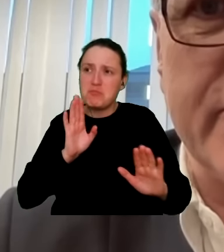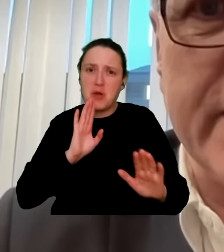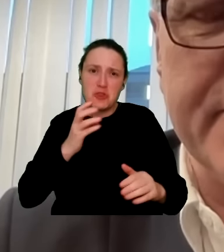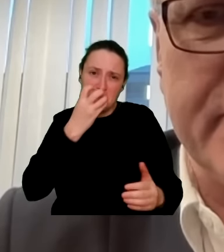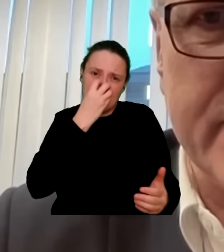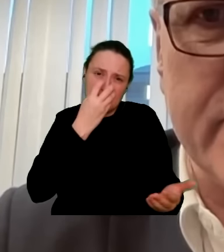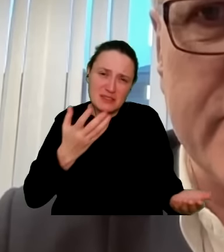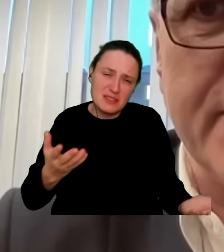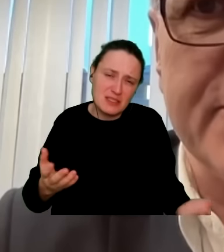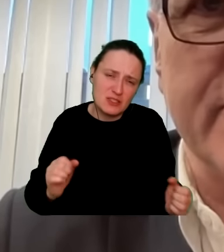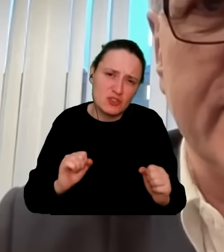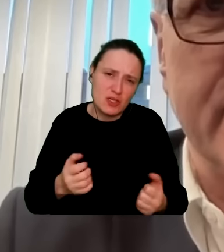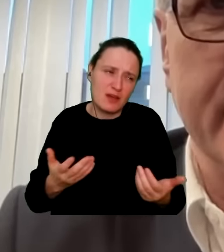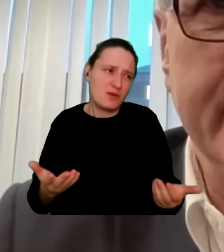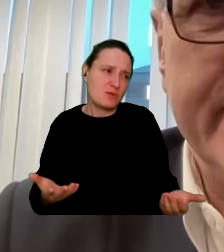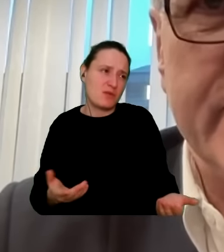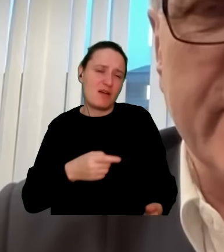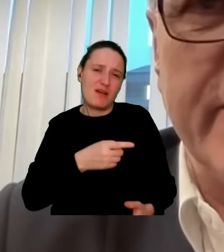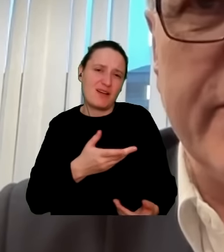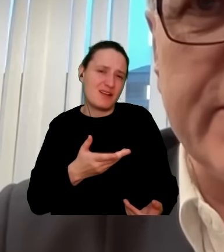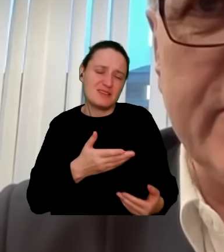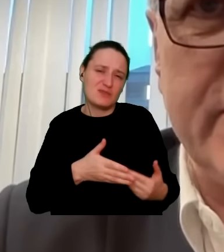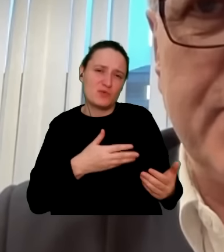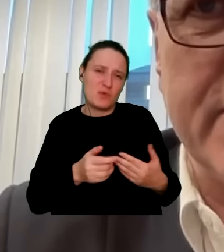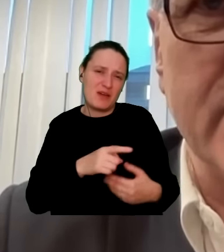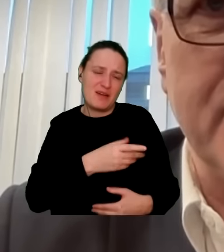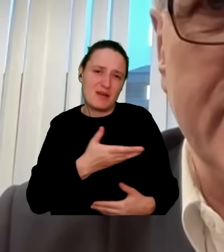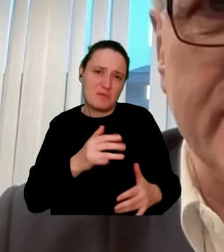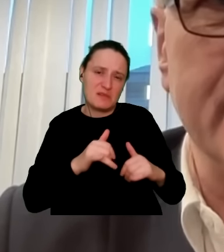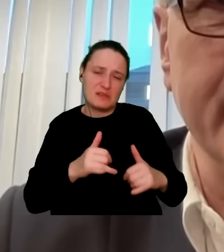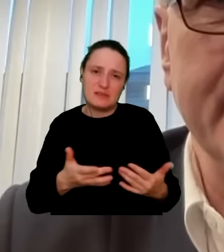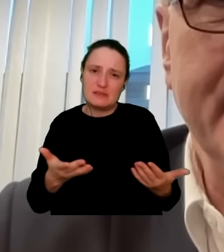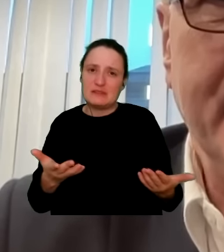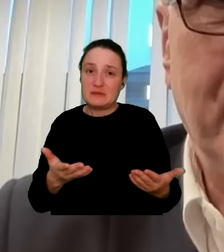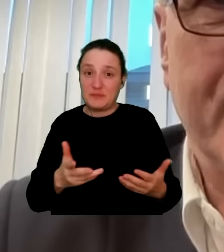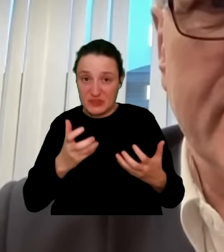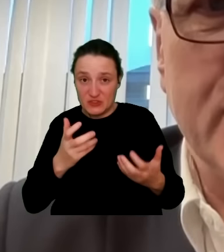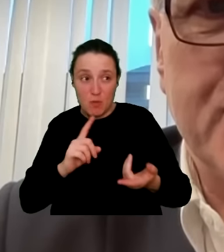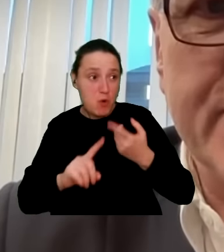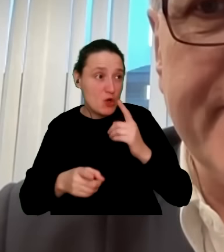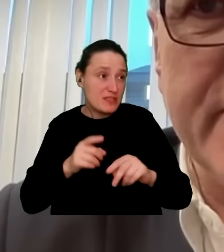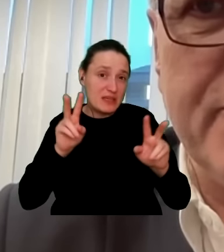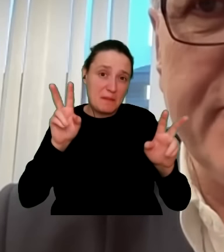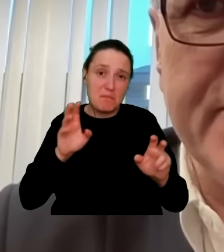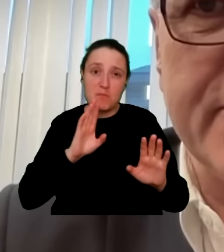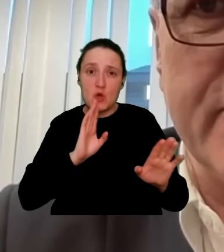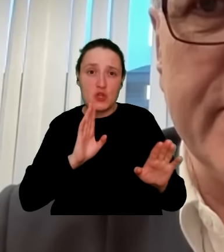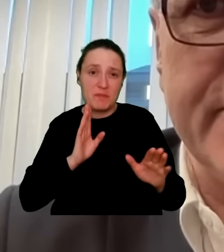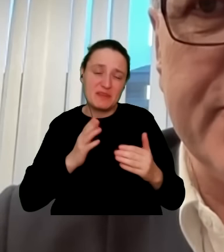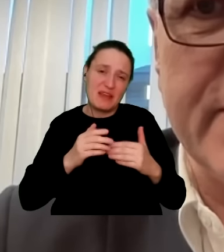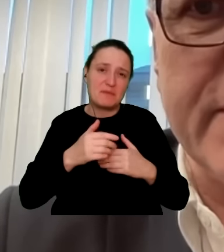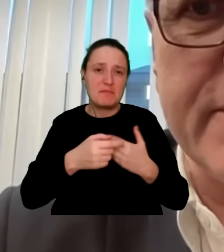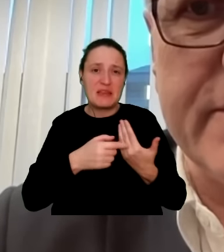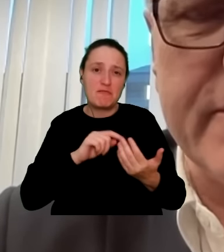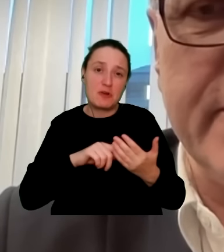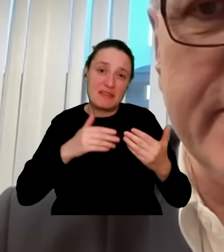słabymi aktorami, rozumiem, że ktoś chciał zorganizować jakiś spektakl polityczny, no to już przynajmniej powinien